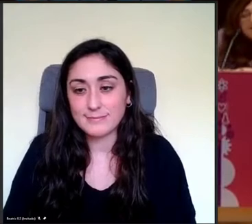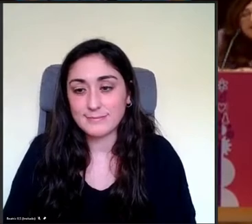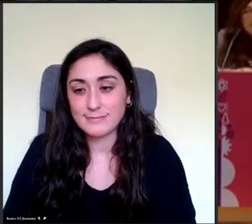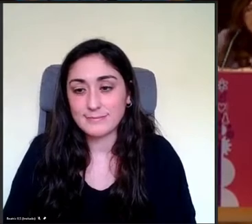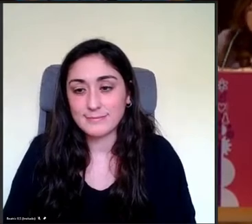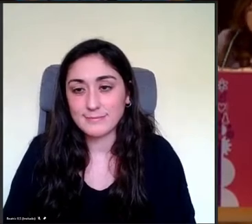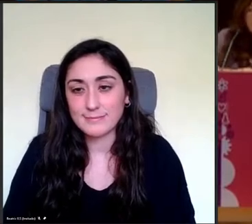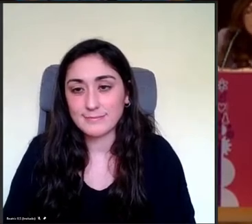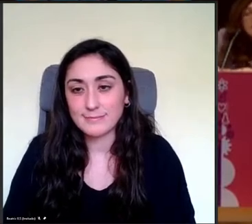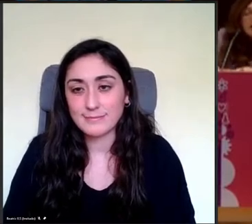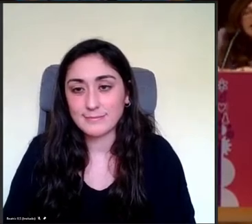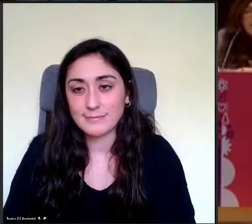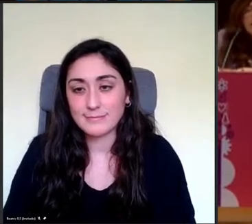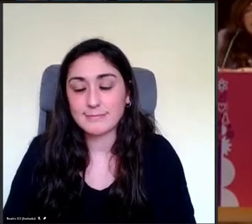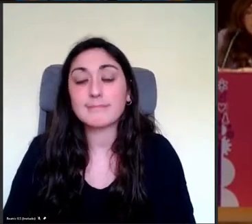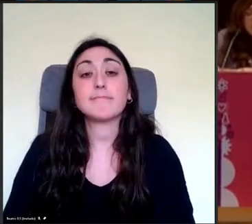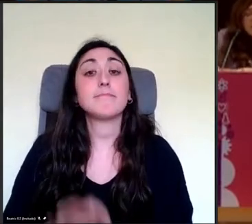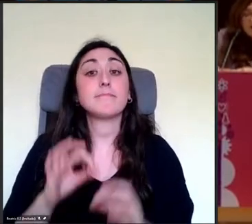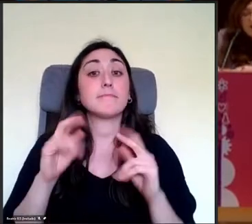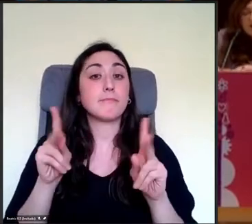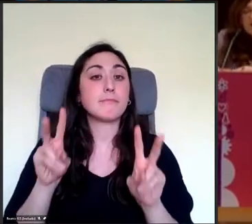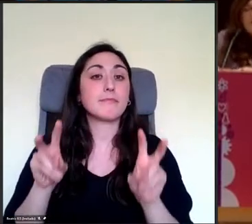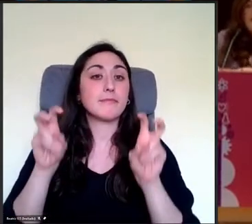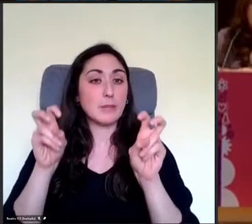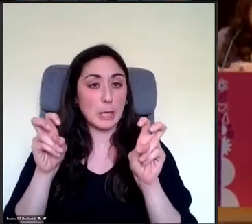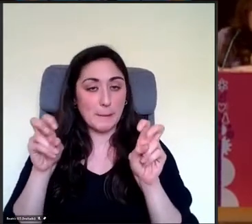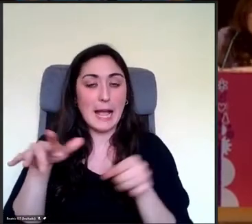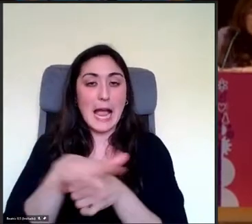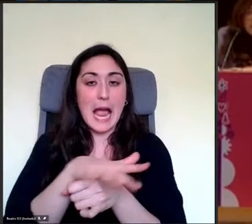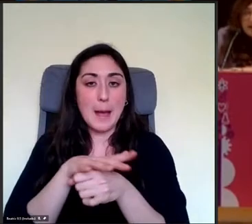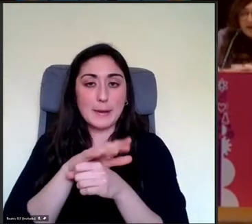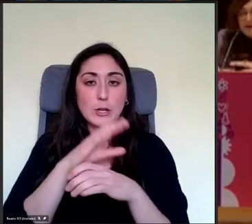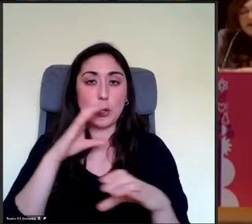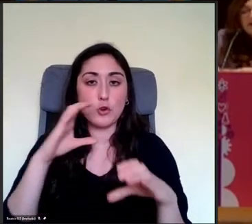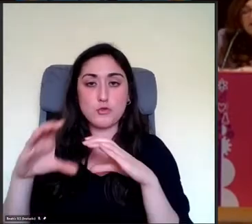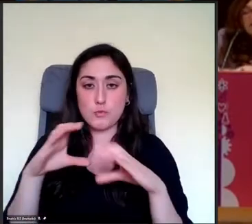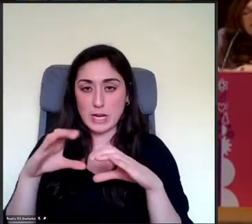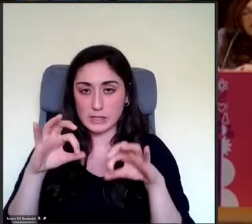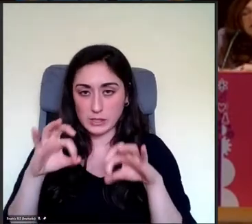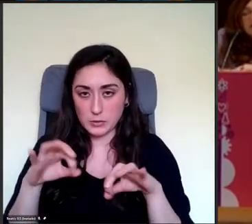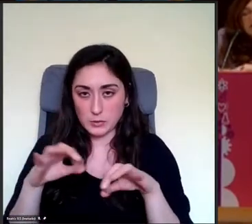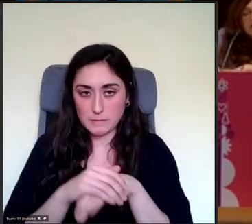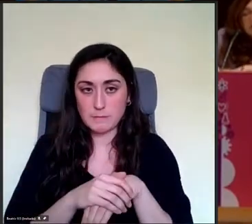Per fer les conclusions de l'àmbit de comunicació, qui us parla, sóc la Núria Salant,